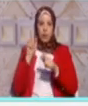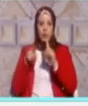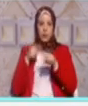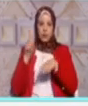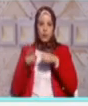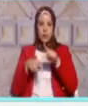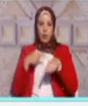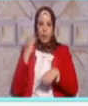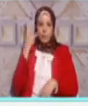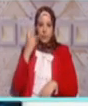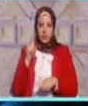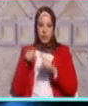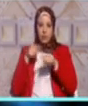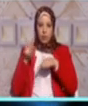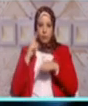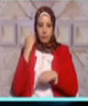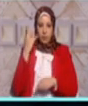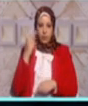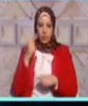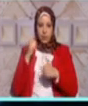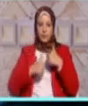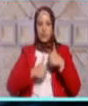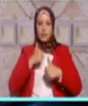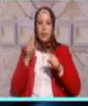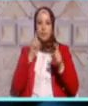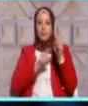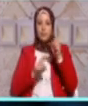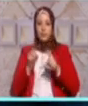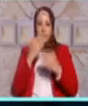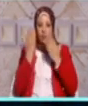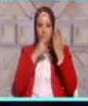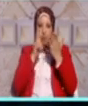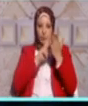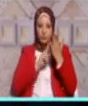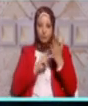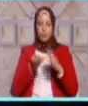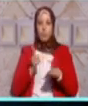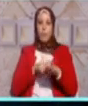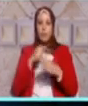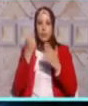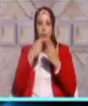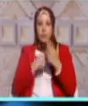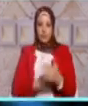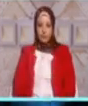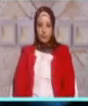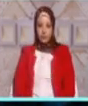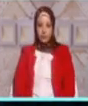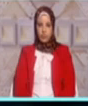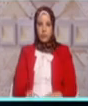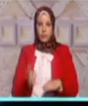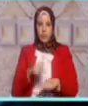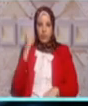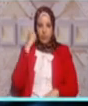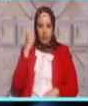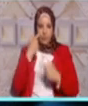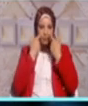يؤثر كاملة، قد يؤثر على مستوى الطالب في القراءة والكتابة، مستوى الطالب في الفهم، في